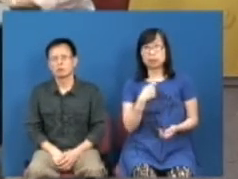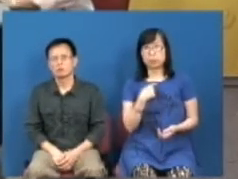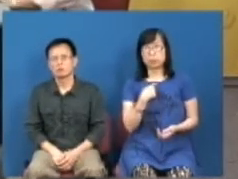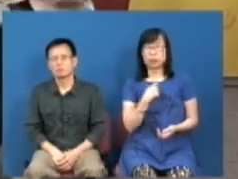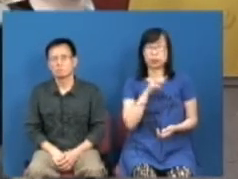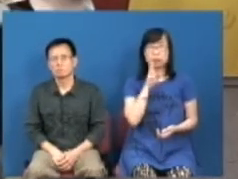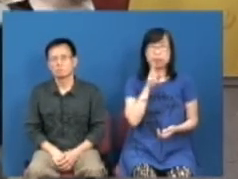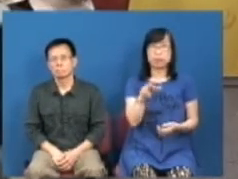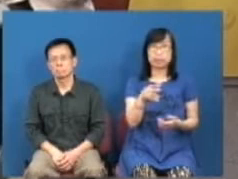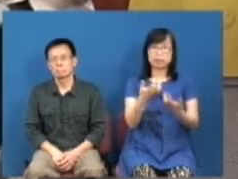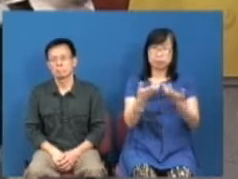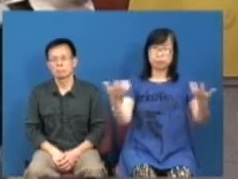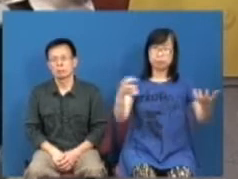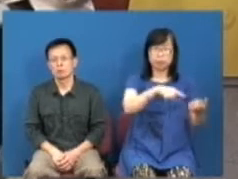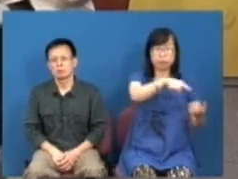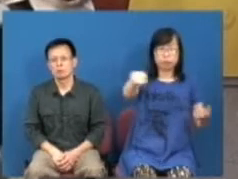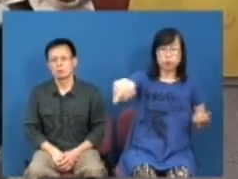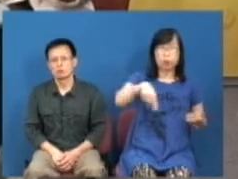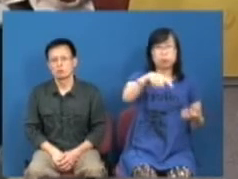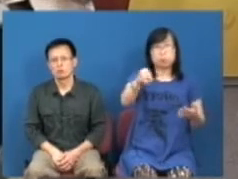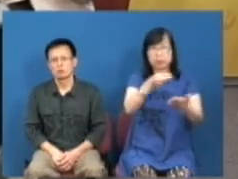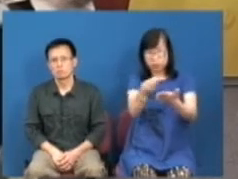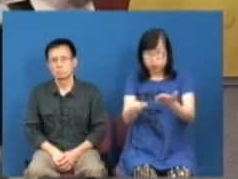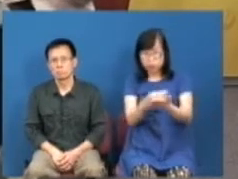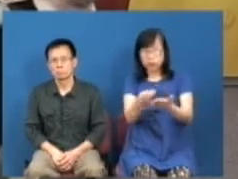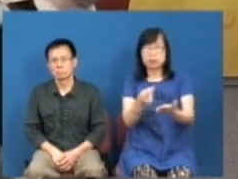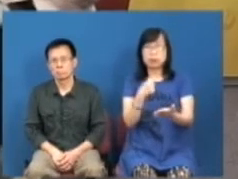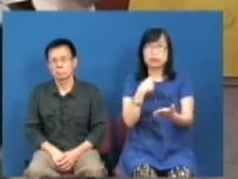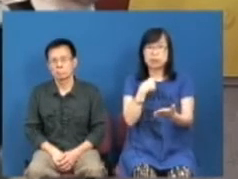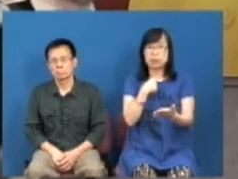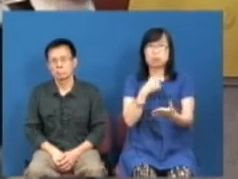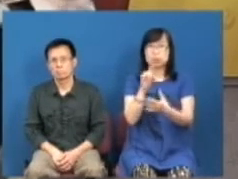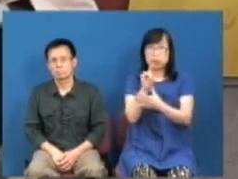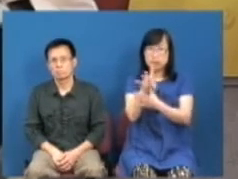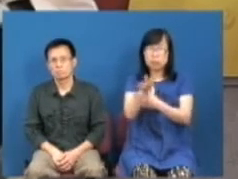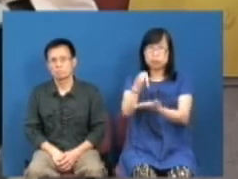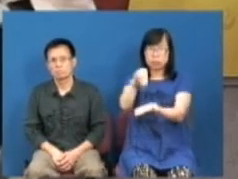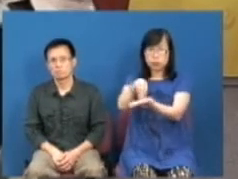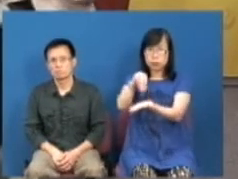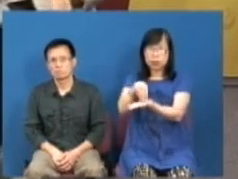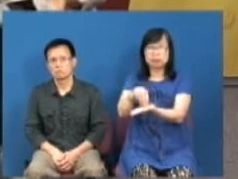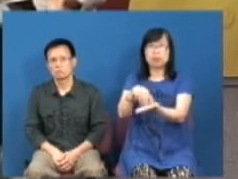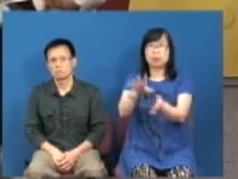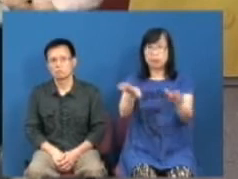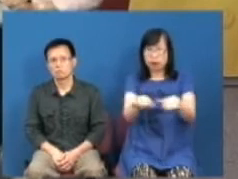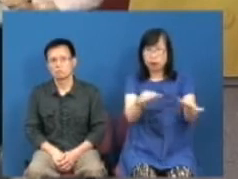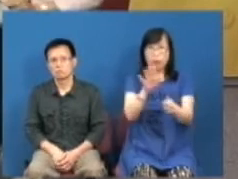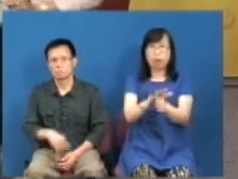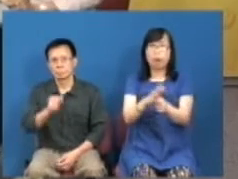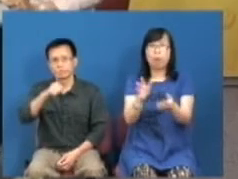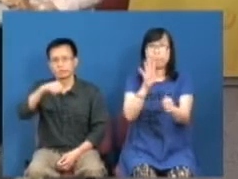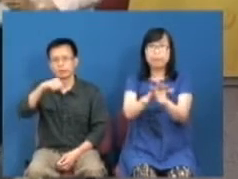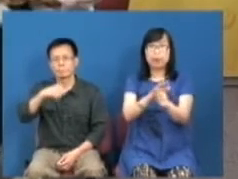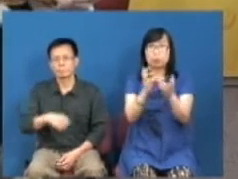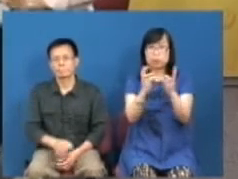個分區大綱圖裏邊，你必然咧係要早啲定立一啲海岸保護線嚇，咁變咗咧